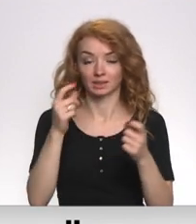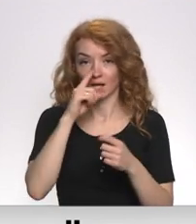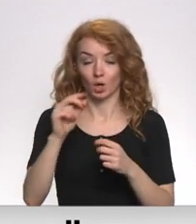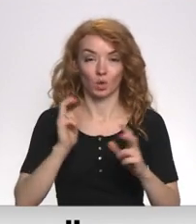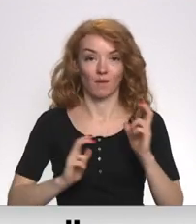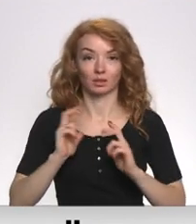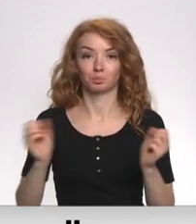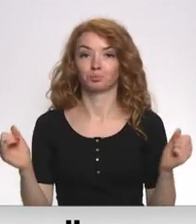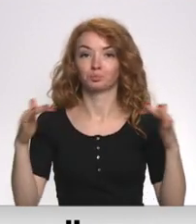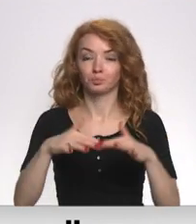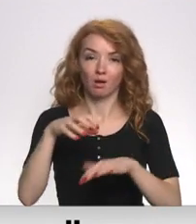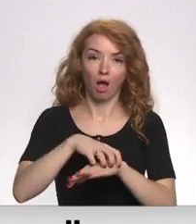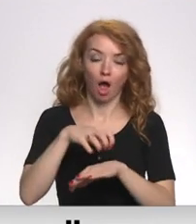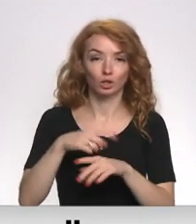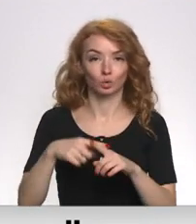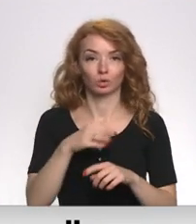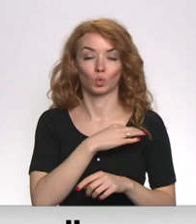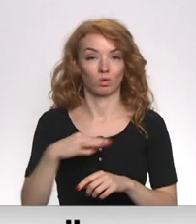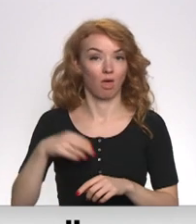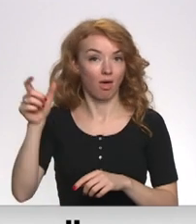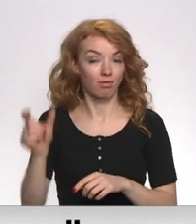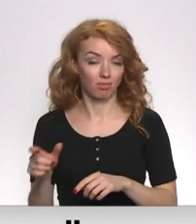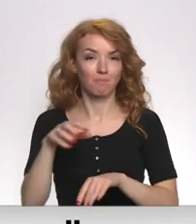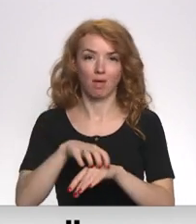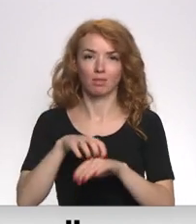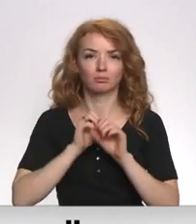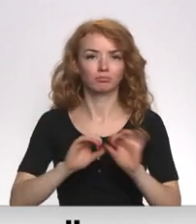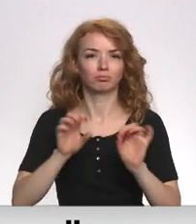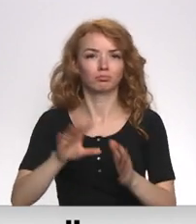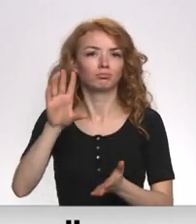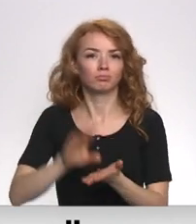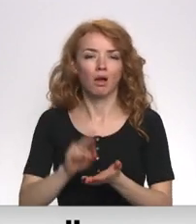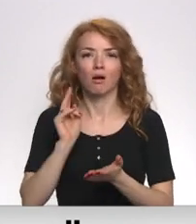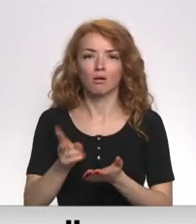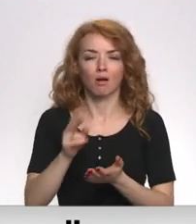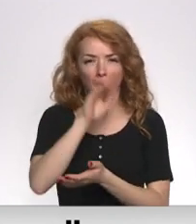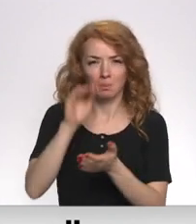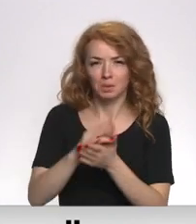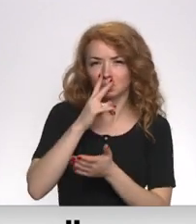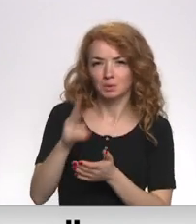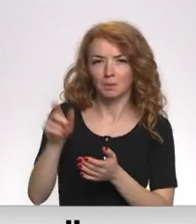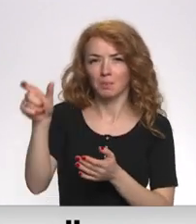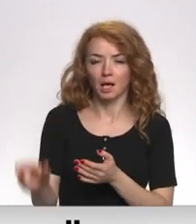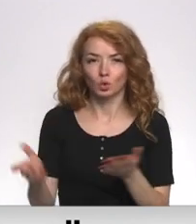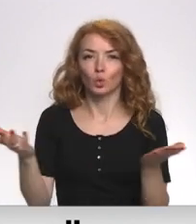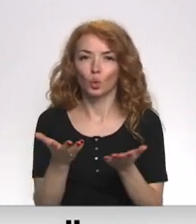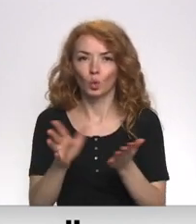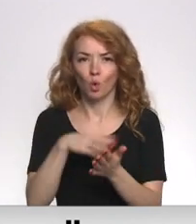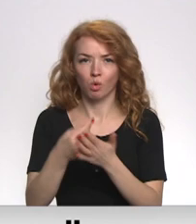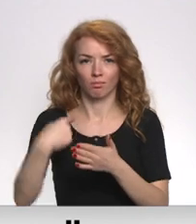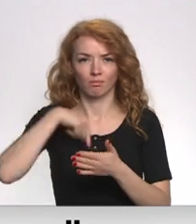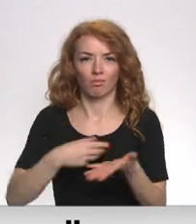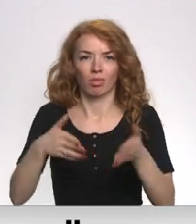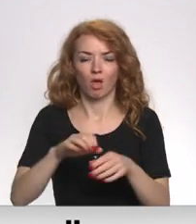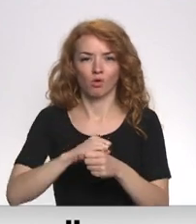konferencē pulcējās ārsti un medicīnas studenti. Mediķi dalās pieredzē, kā atpazīt pacientus, kurus Covid sekas vajā vēl ilgi